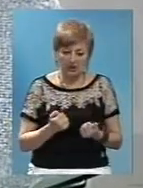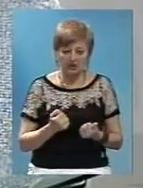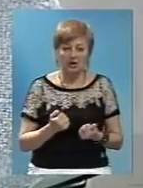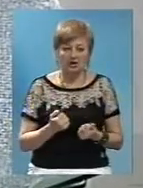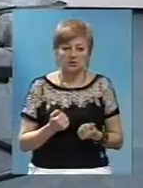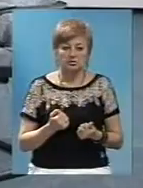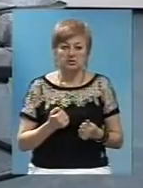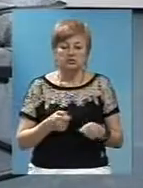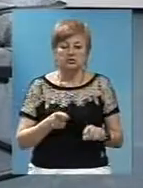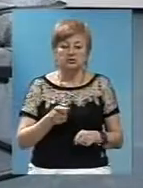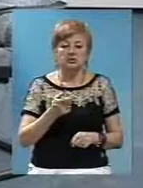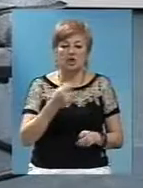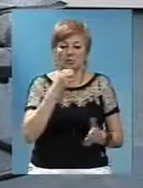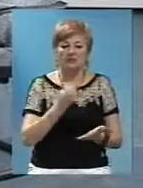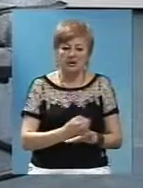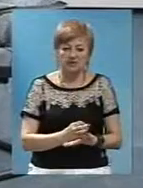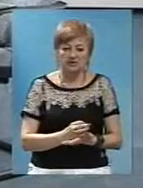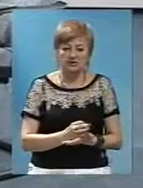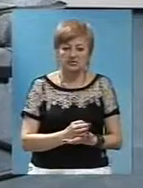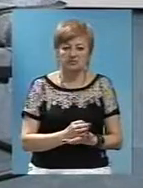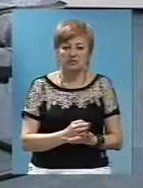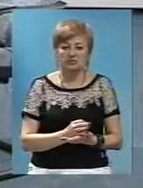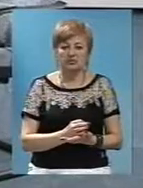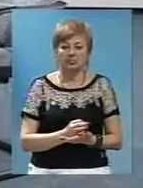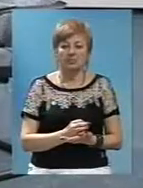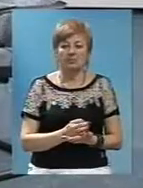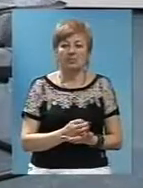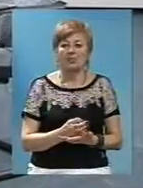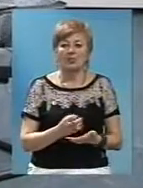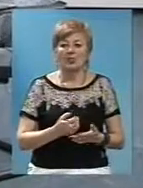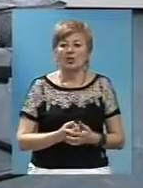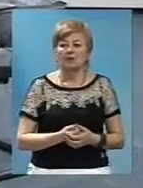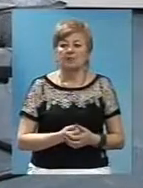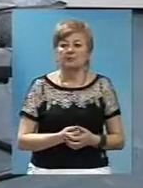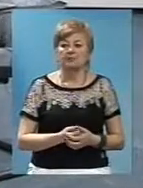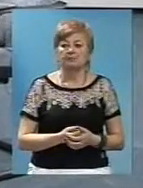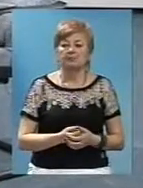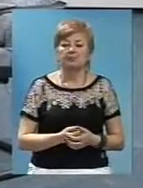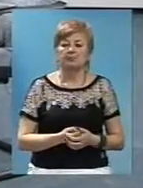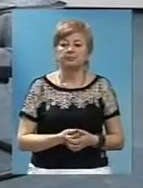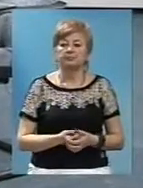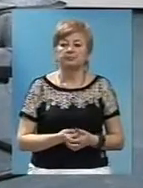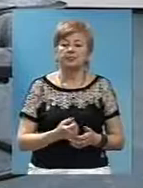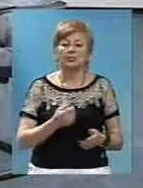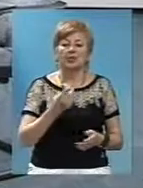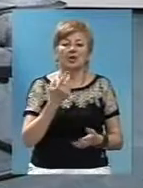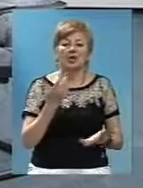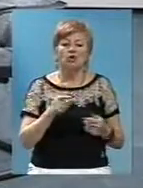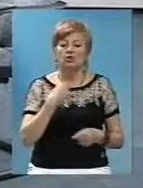дуже часто говорять, що він чувся своїм серед чужих. з цими цінностями. Наскільки те, що